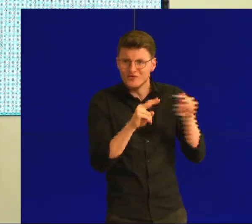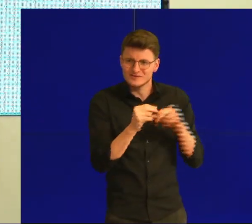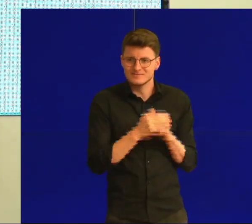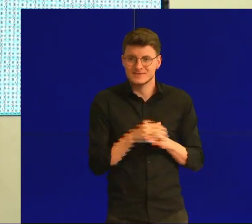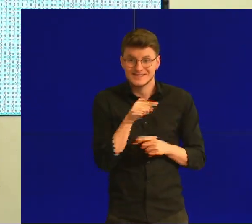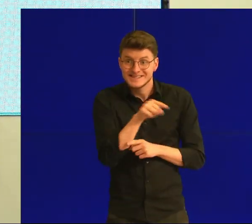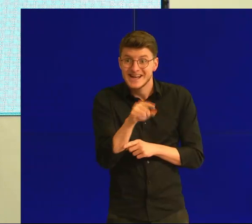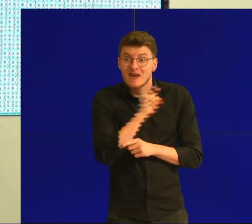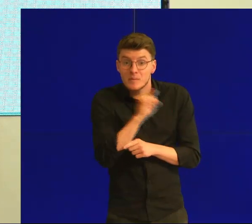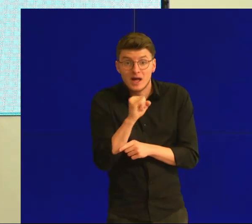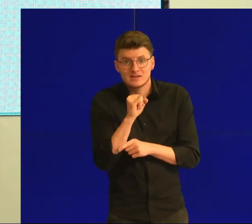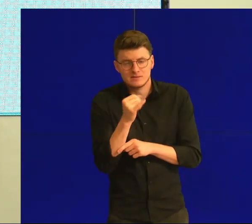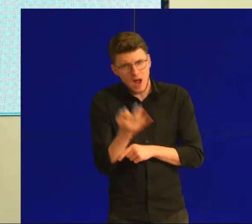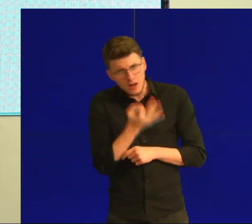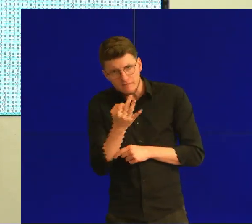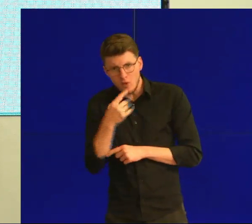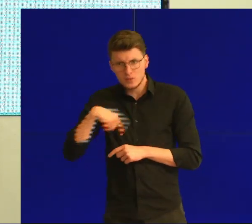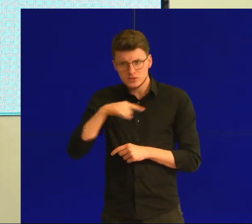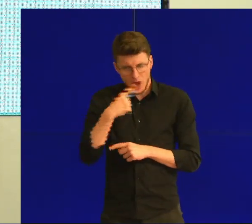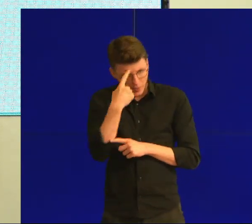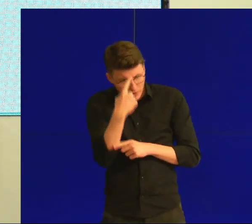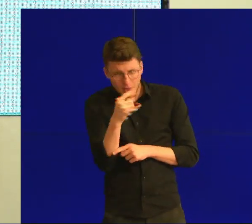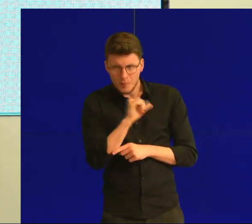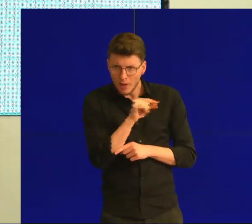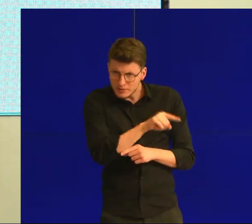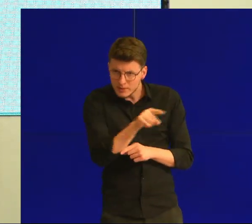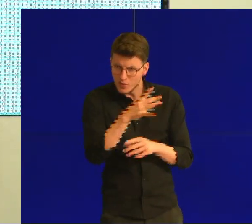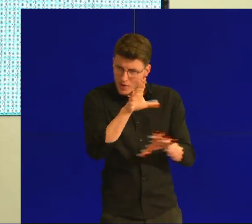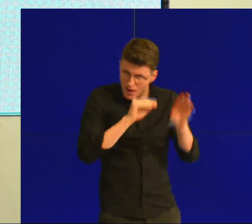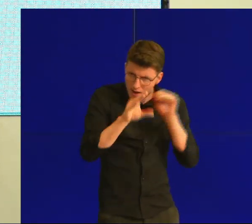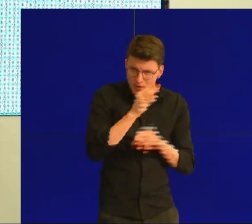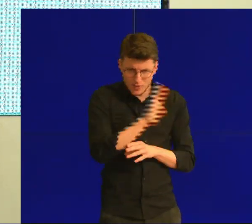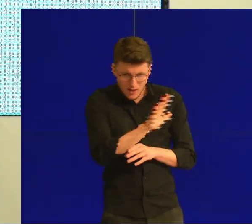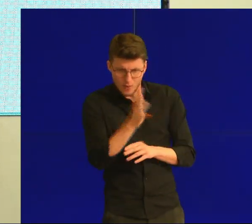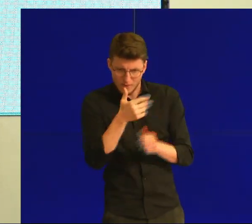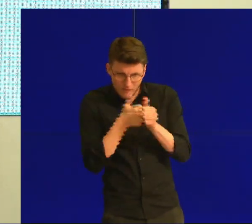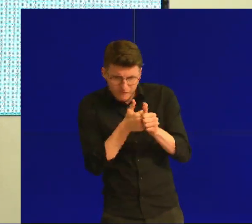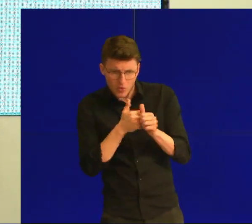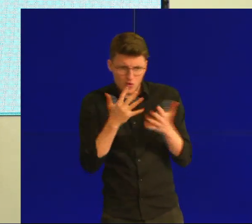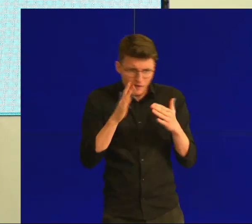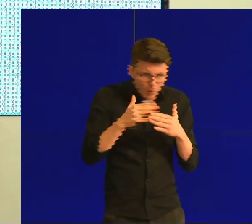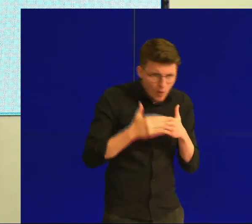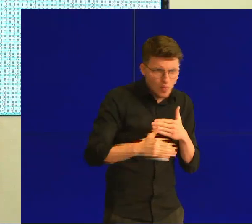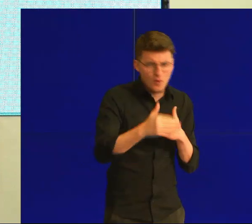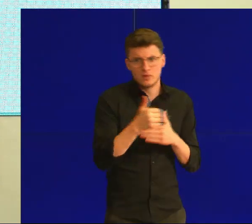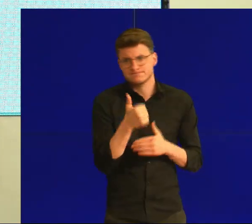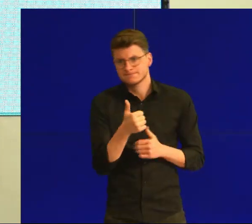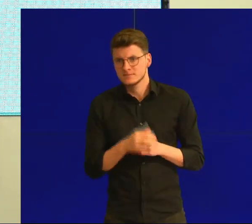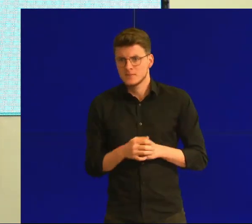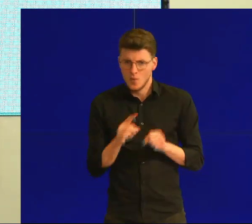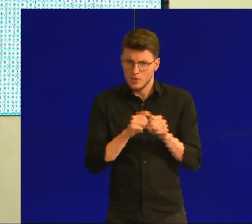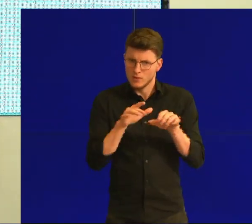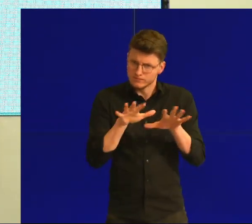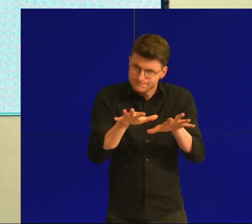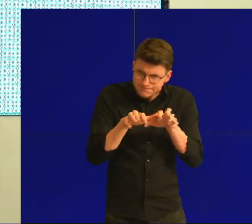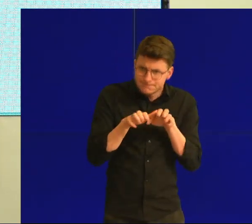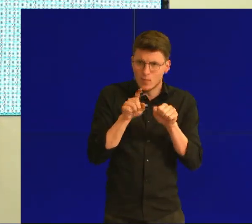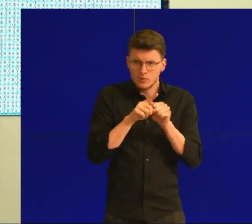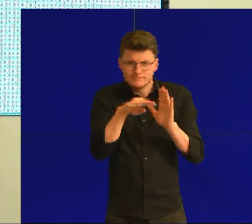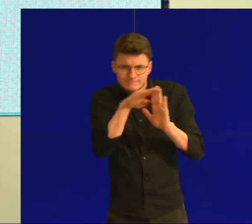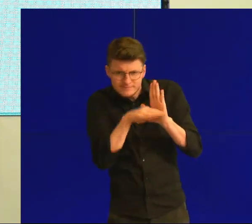faire évoluer suivant des pandémies qu'une haut et fort qu un nomade règle tout qu'une éventuelle donc